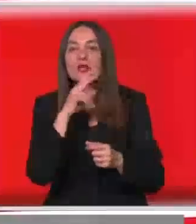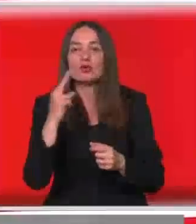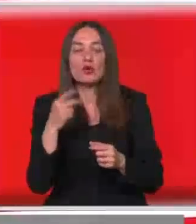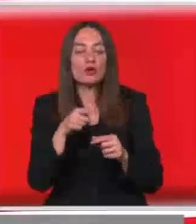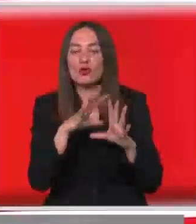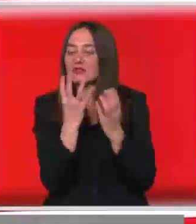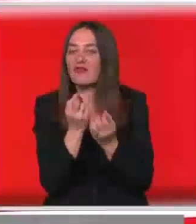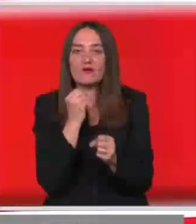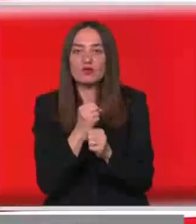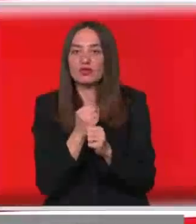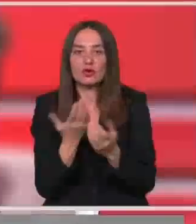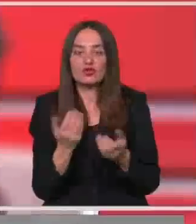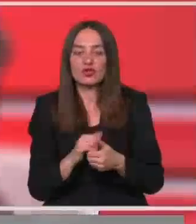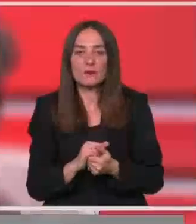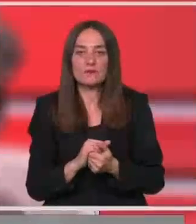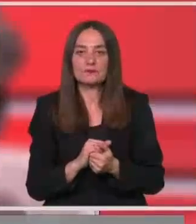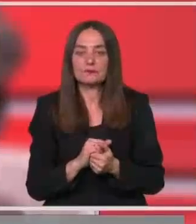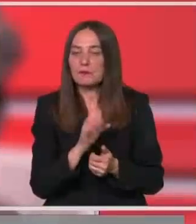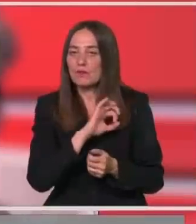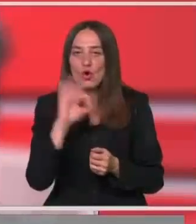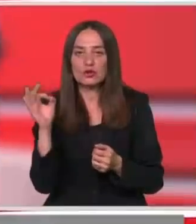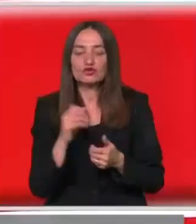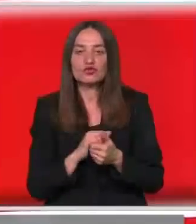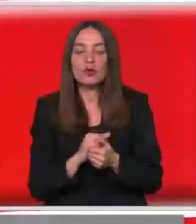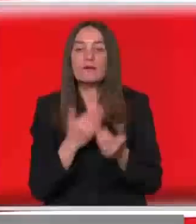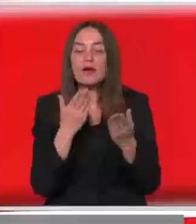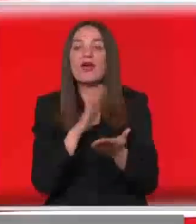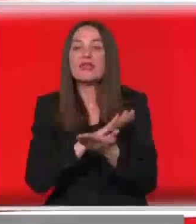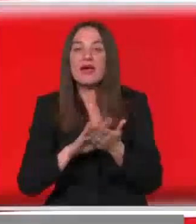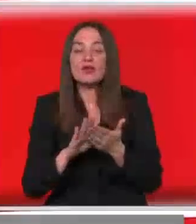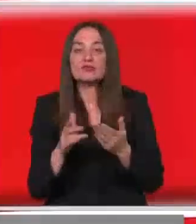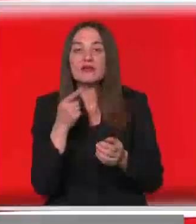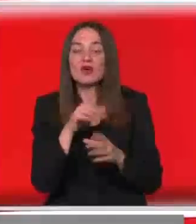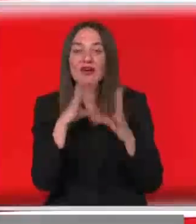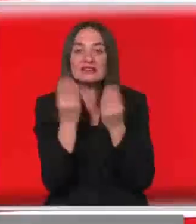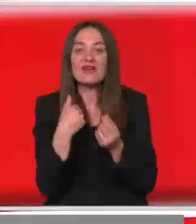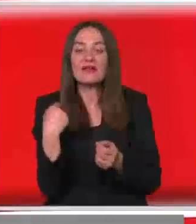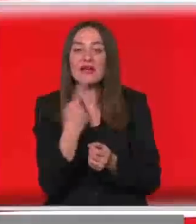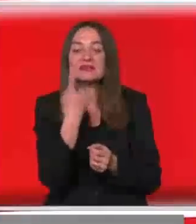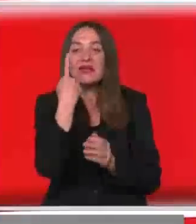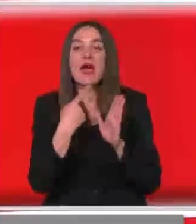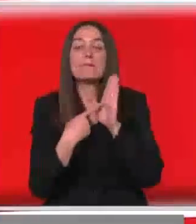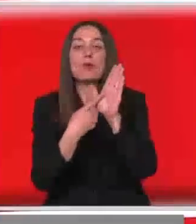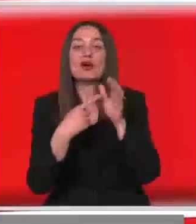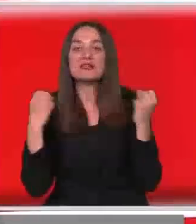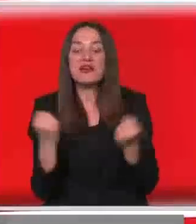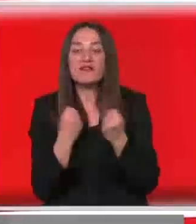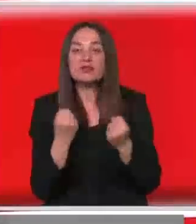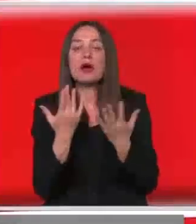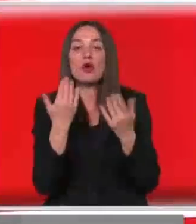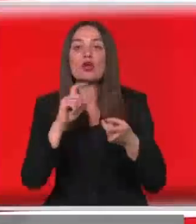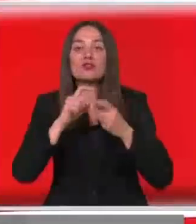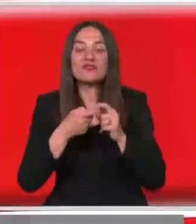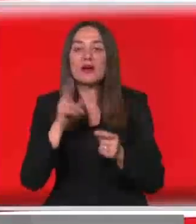to sve funkcioniše perfektno. Tako da, jednostavno, ovo je za sve nas jedna pokazna vežba koliko